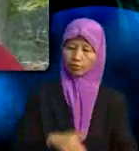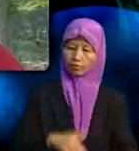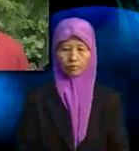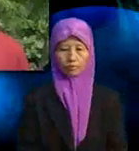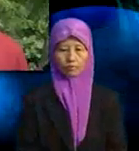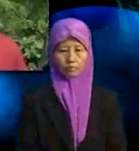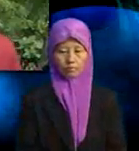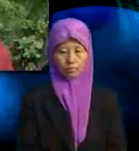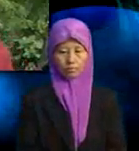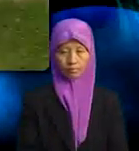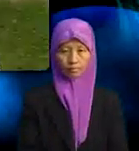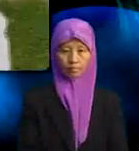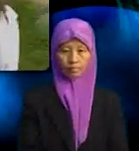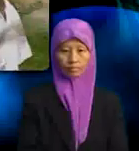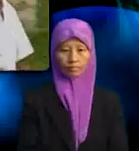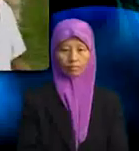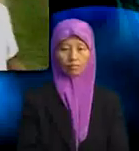ustaz.